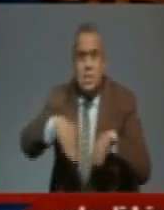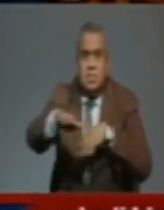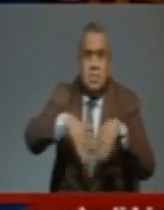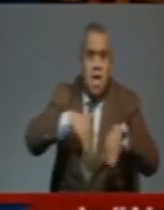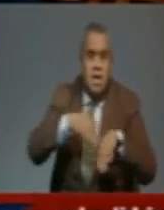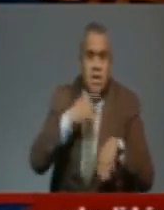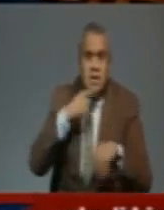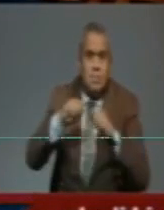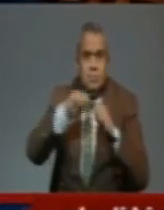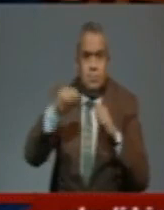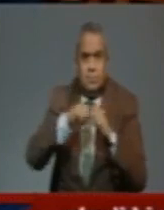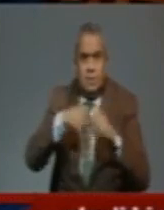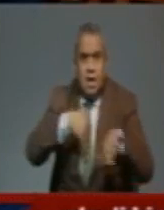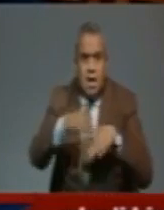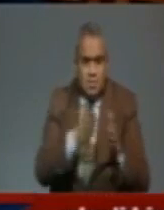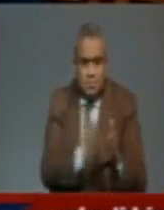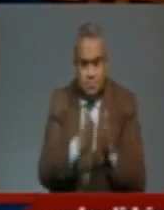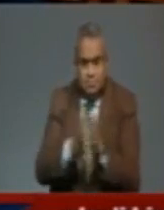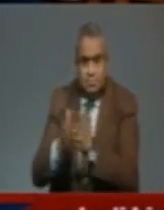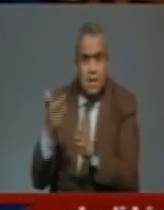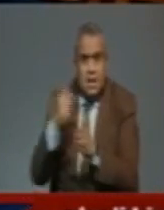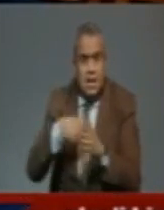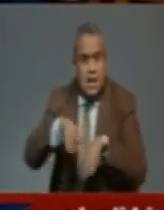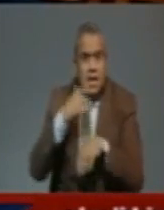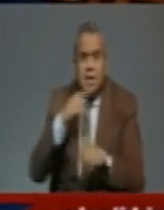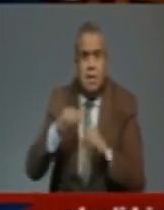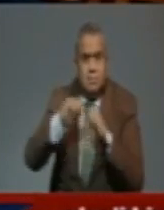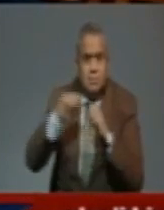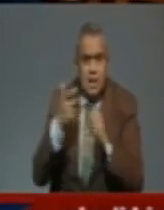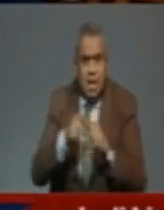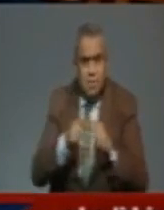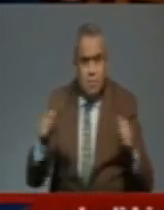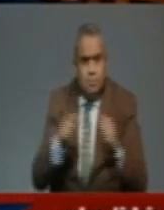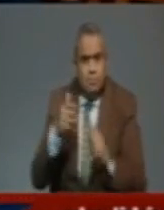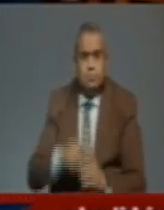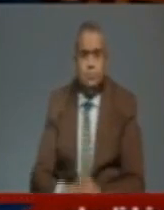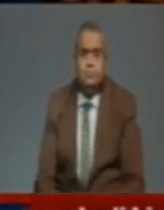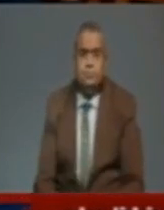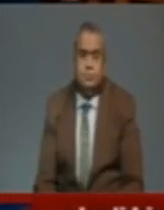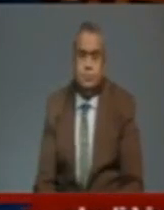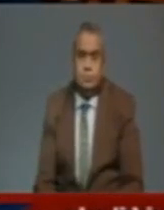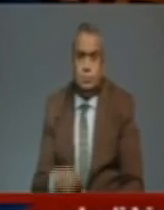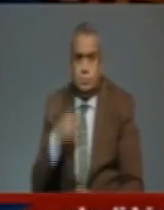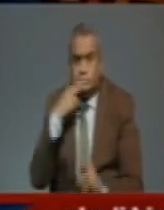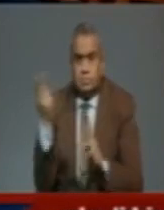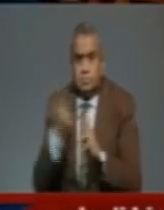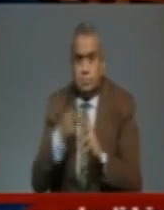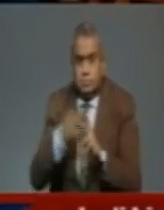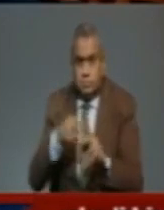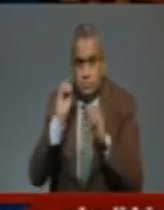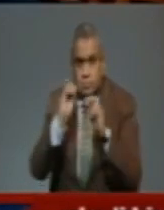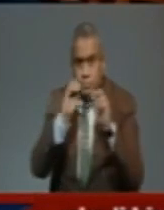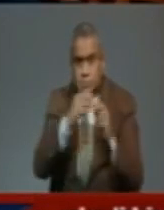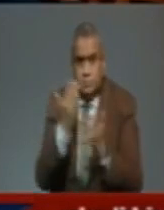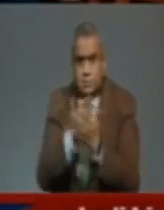ايه وكام حاره وقد ايه؟ يا جماعه انا لما بكلمكم كده يا